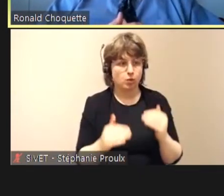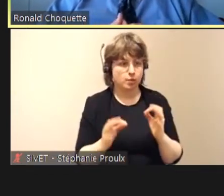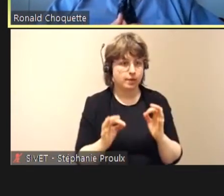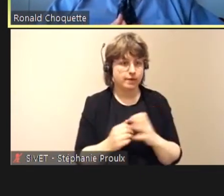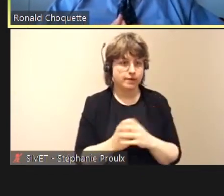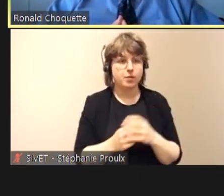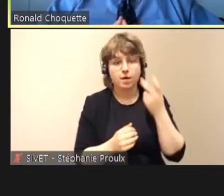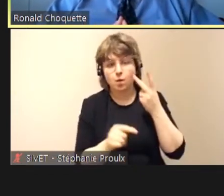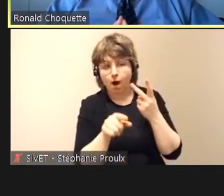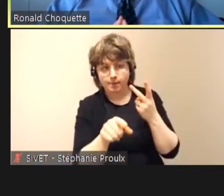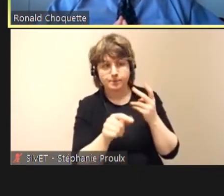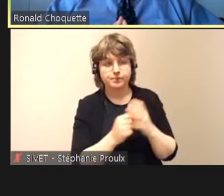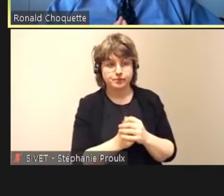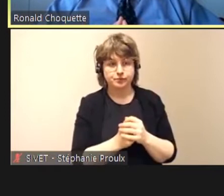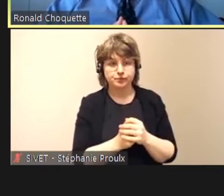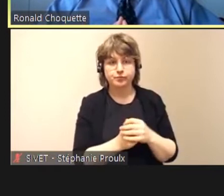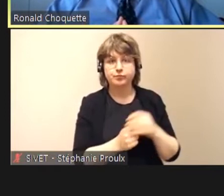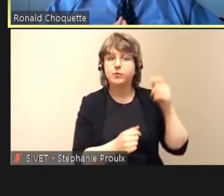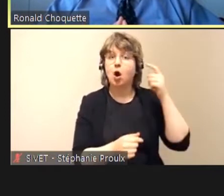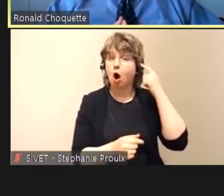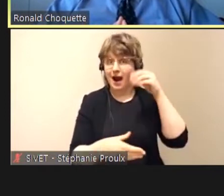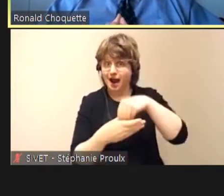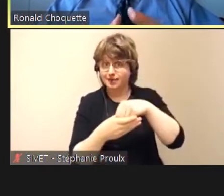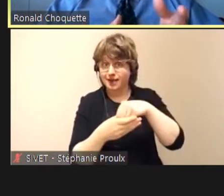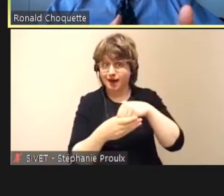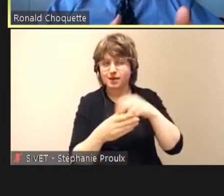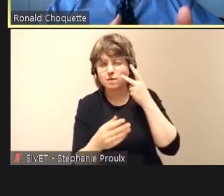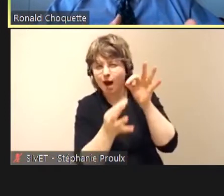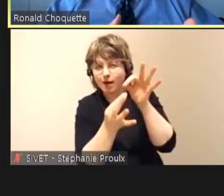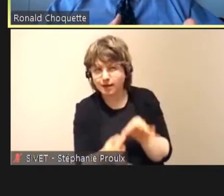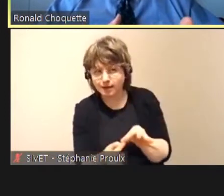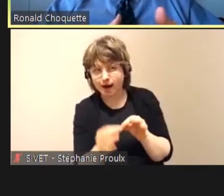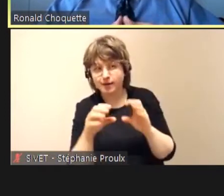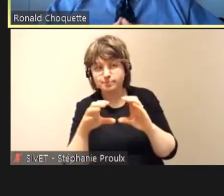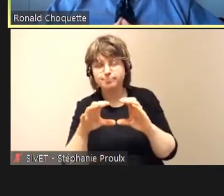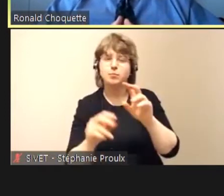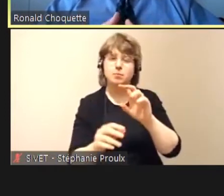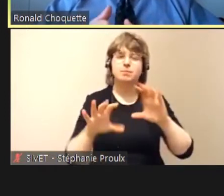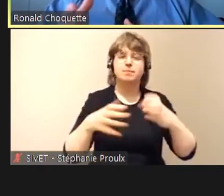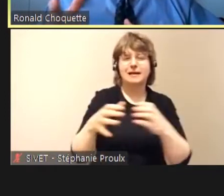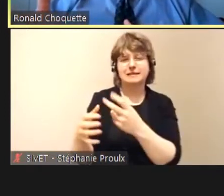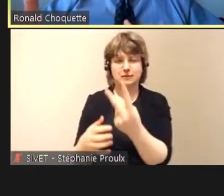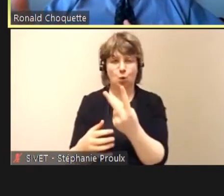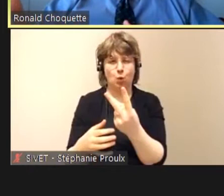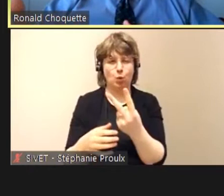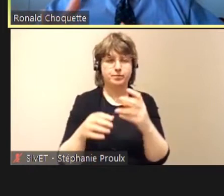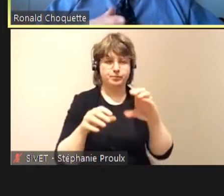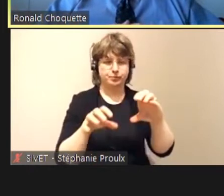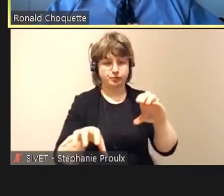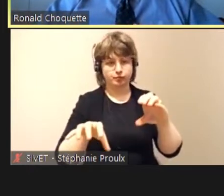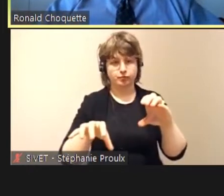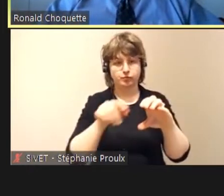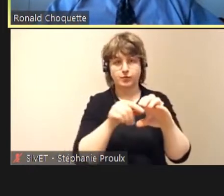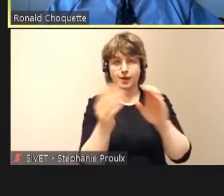Bon, ici, on voit une oreille interne plus dans le détail. Vous avez deux parties. Vous avez la partie